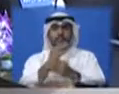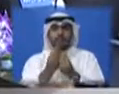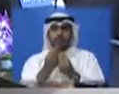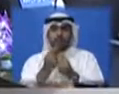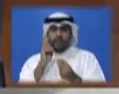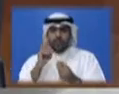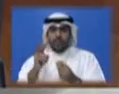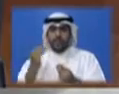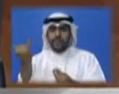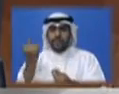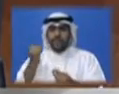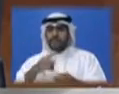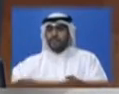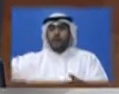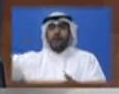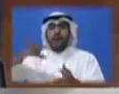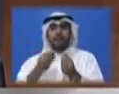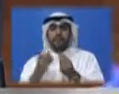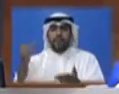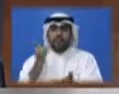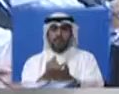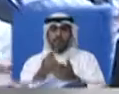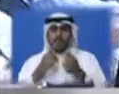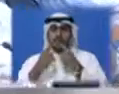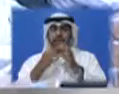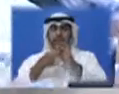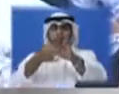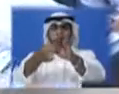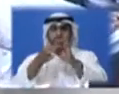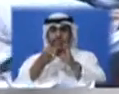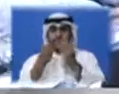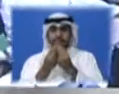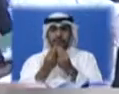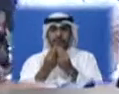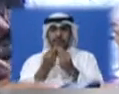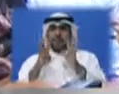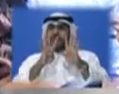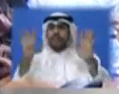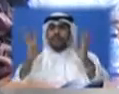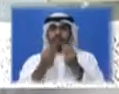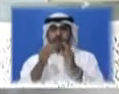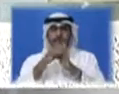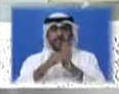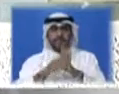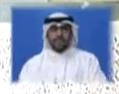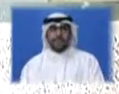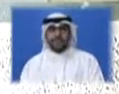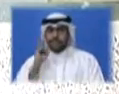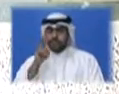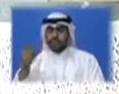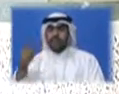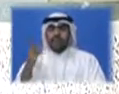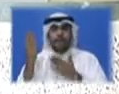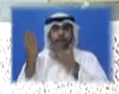العلمية، كل هذا كان فحوى الاتفاقية التي تتكون من 19 مادة. يحرص